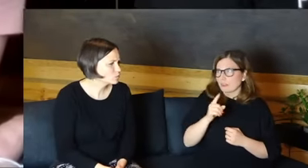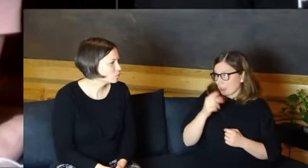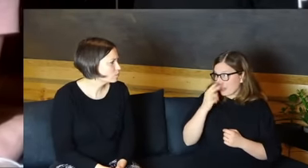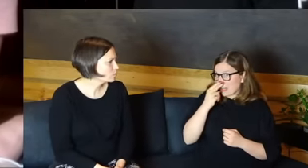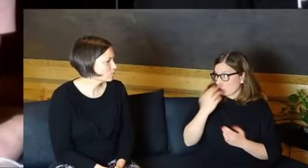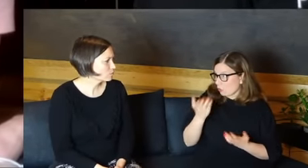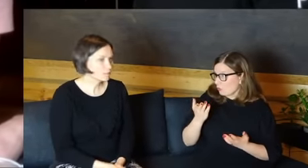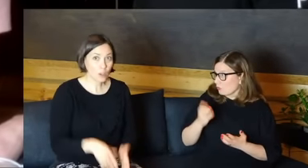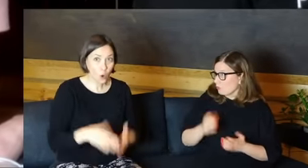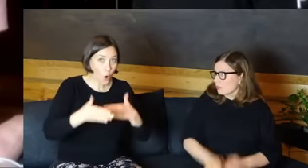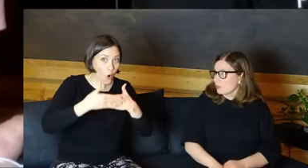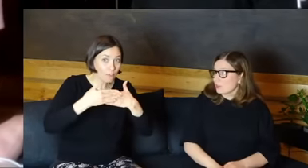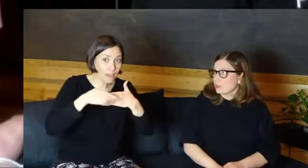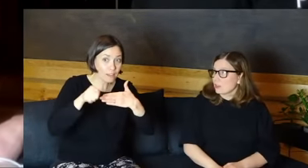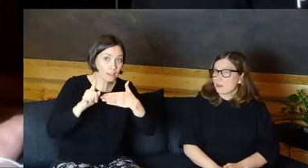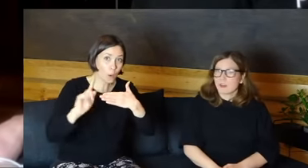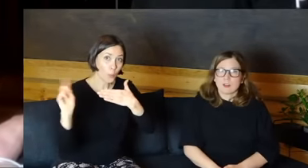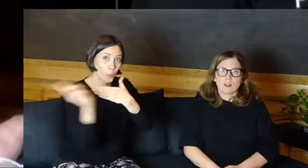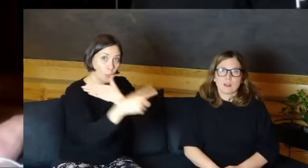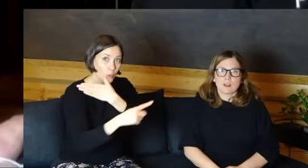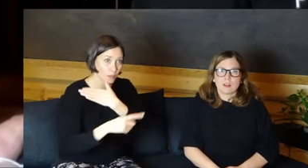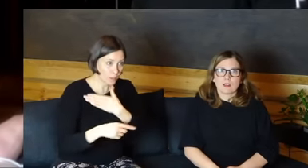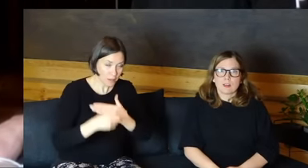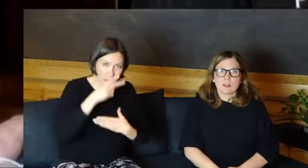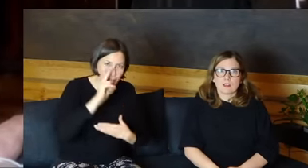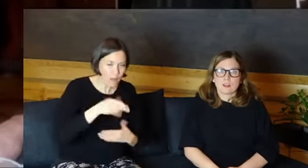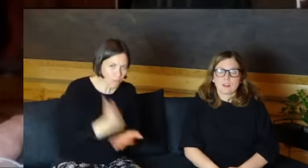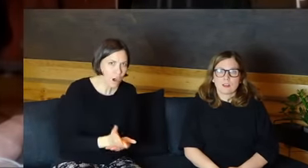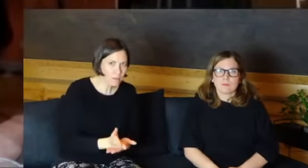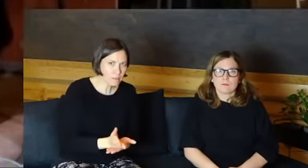ohi. Mä olin ihan varma.